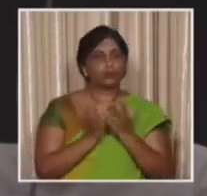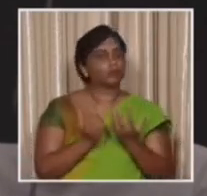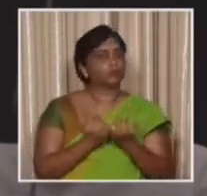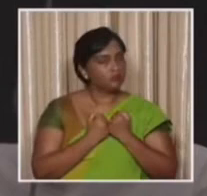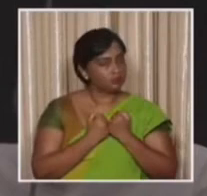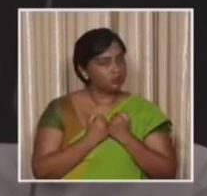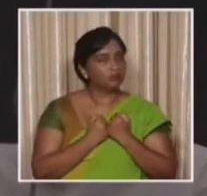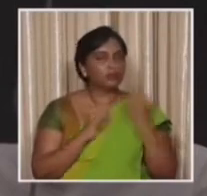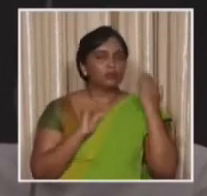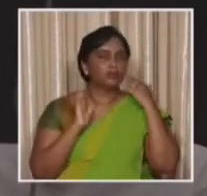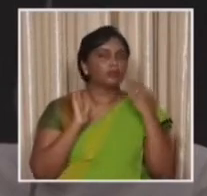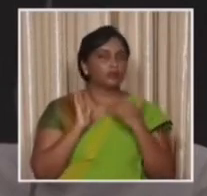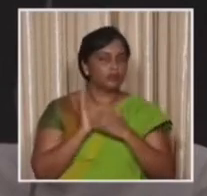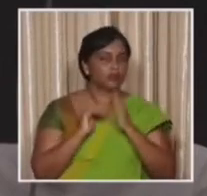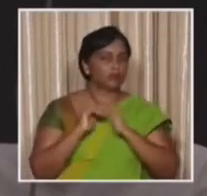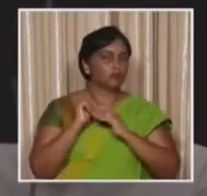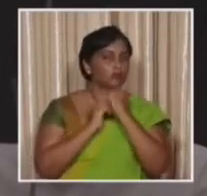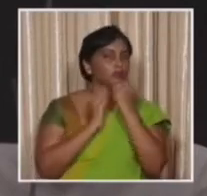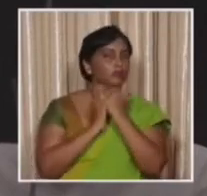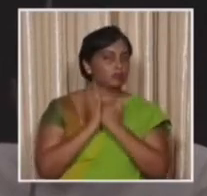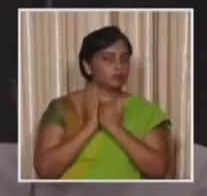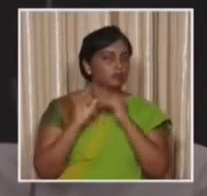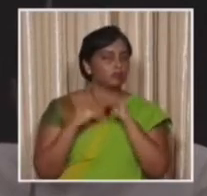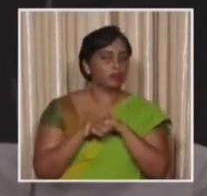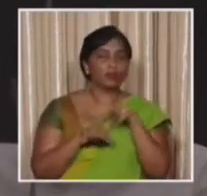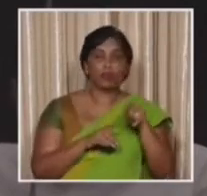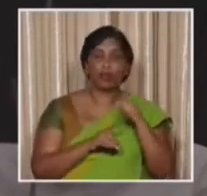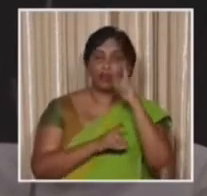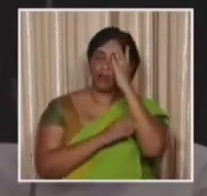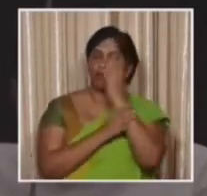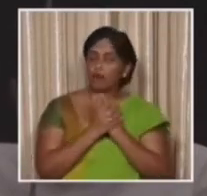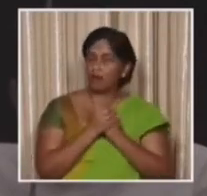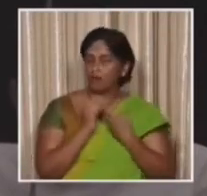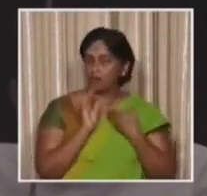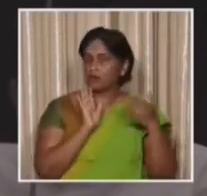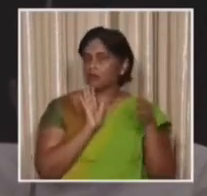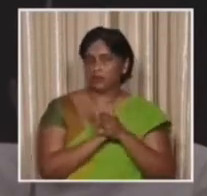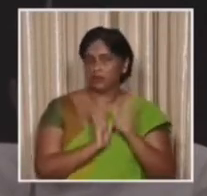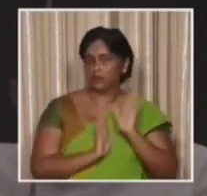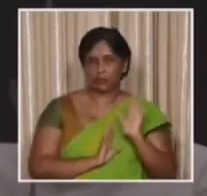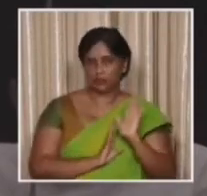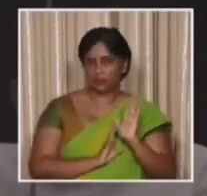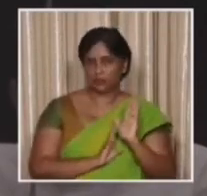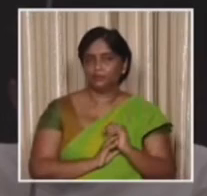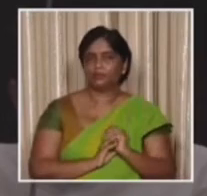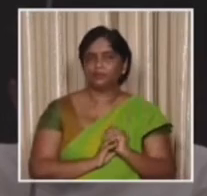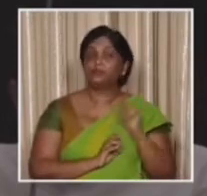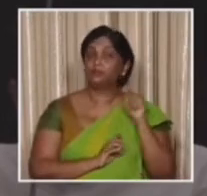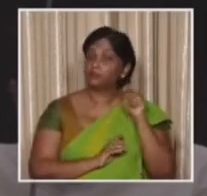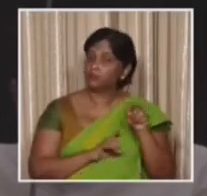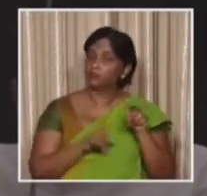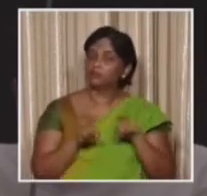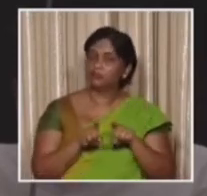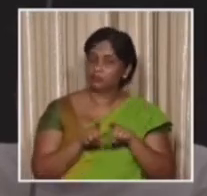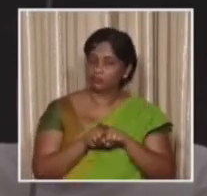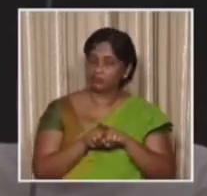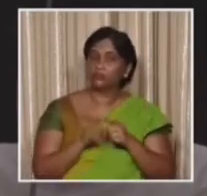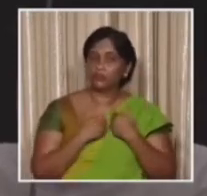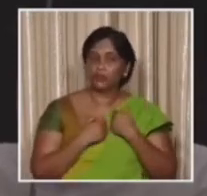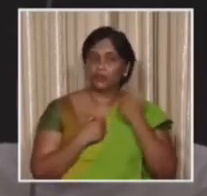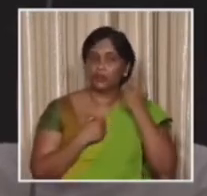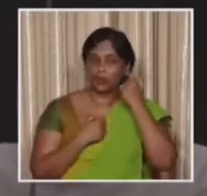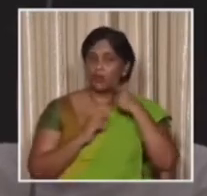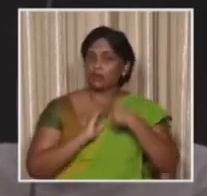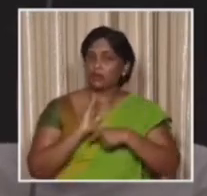ஒருபோதும் நீங்கள் இடமளிக்க கூடாது என்று நான் தெரிவித்துக் கொள்ள விரும்புகின்றேன் அது மாத்திரமல்லாமல் மேலும் ஒரு விடயம் என்னவென்றால் இந்த இலங்கையிலே தொல்லியல் இடங்கள்